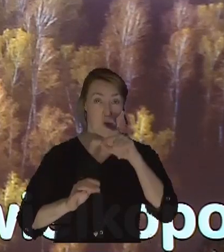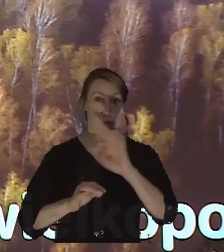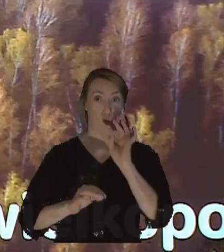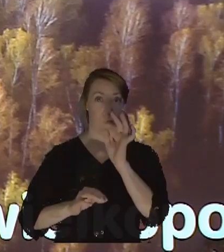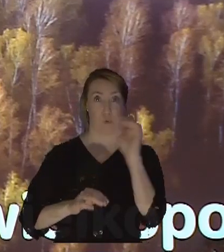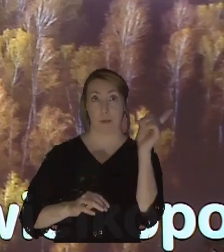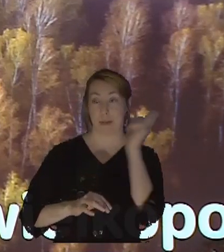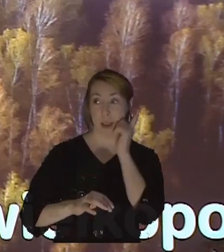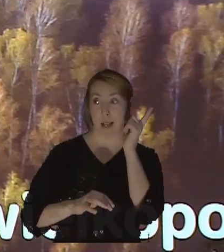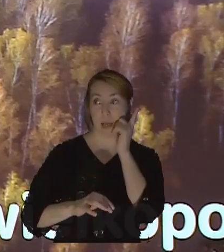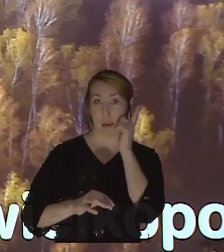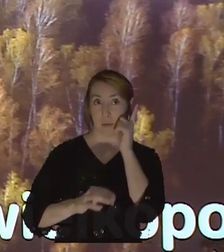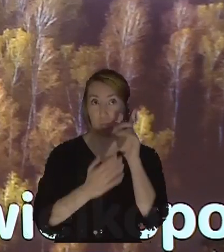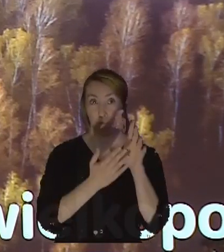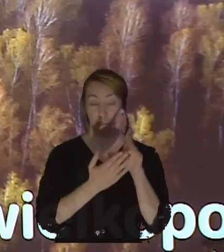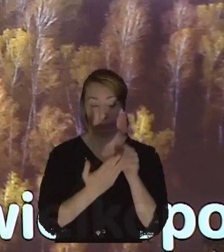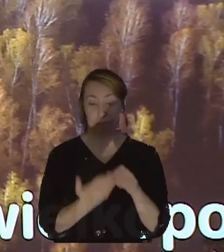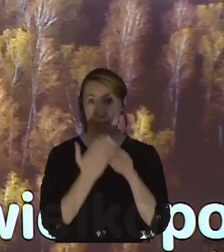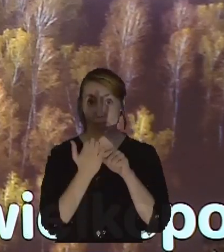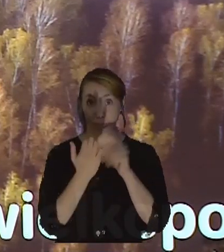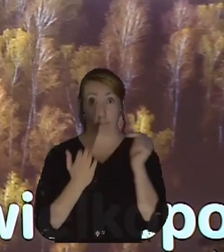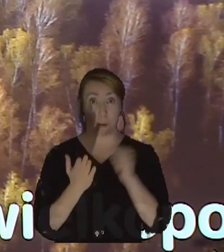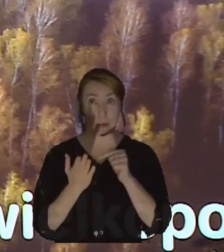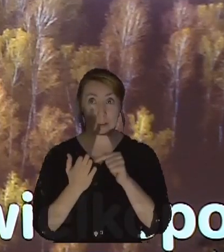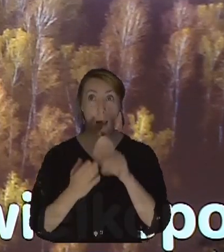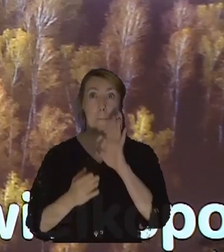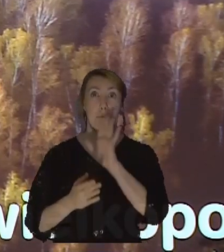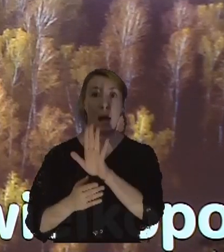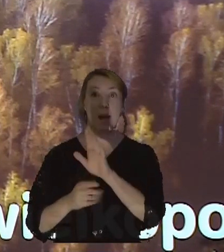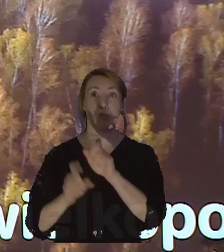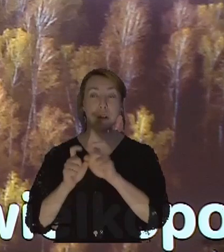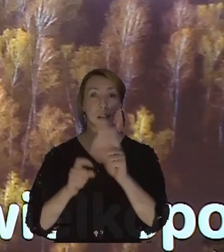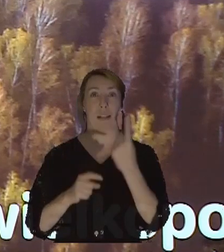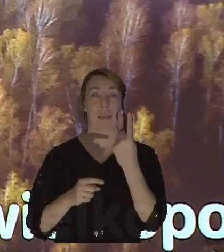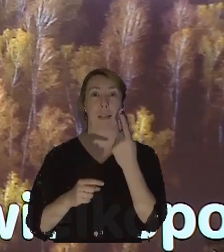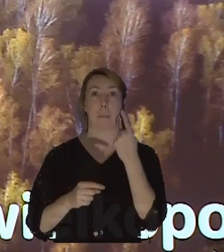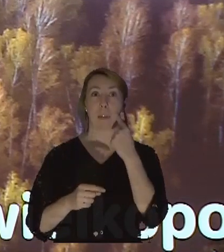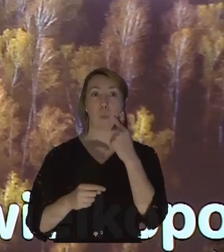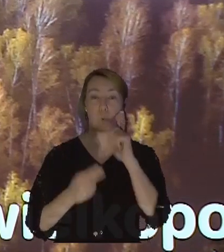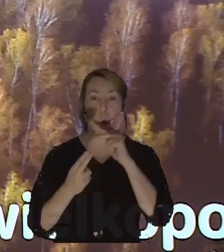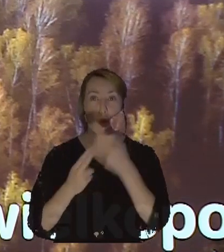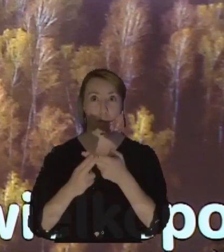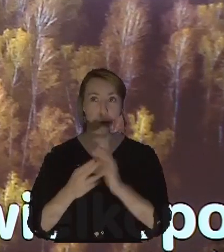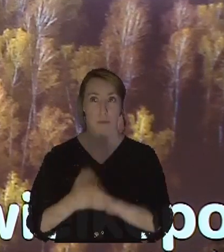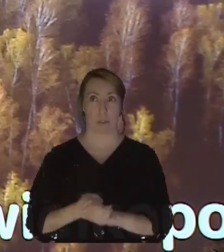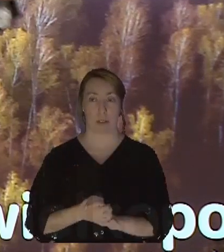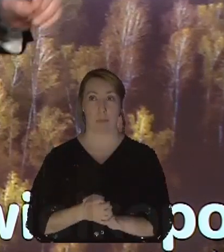na państwa ekranach i macie państwo minutę na odpowiedź.